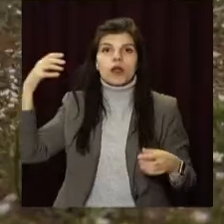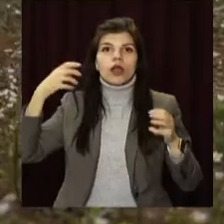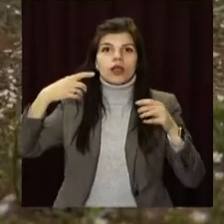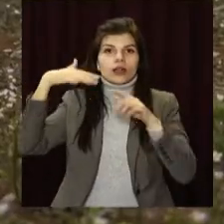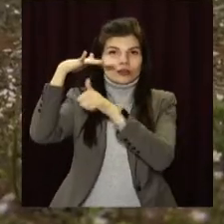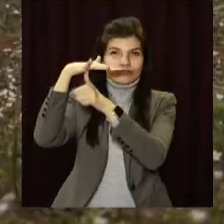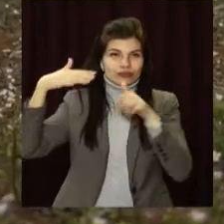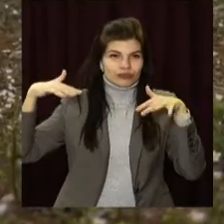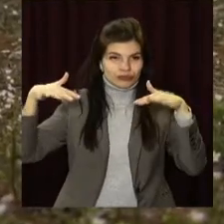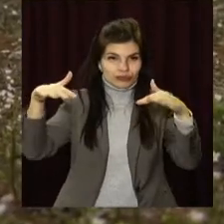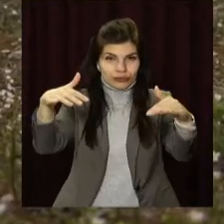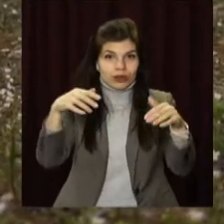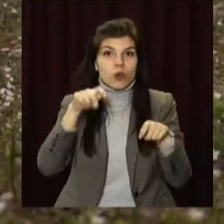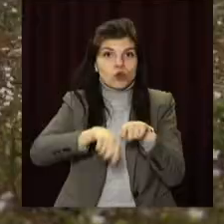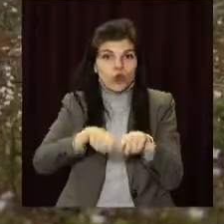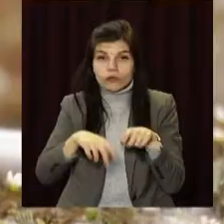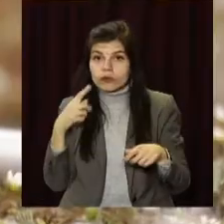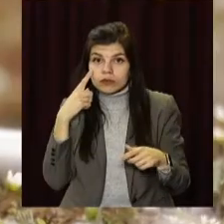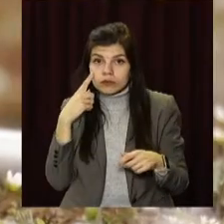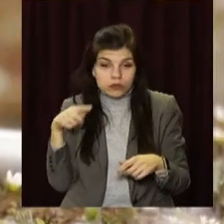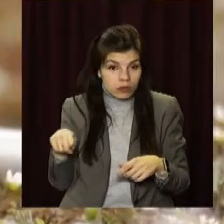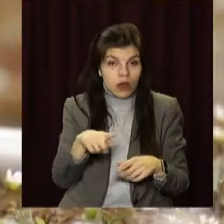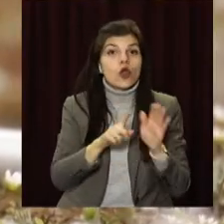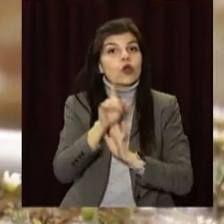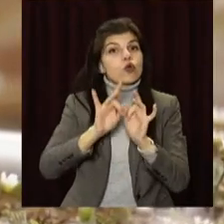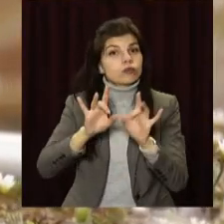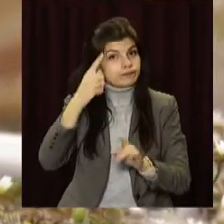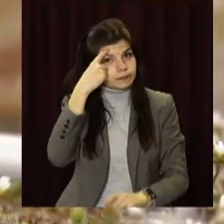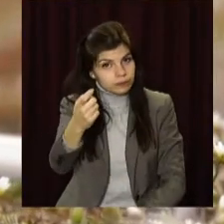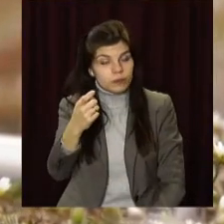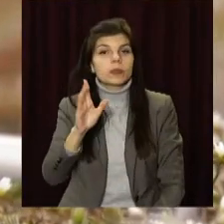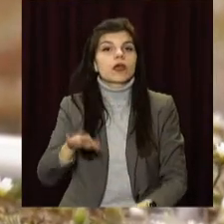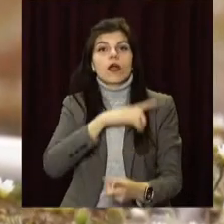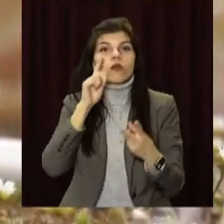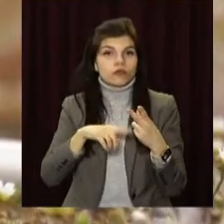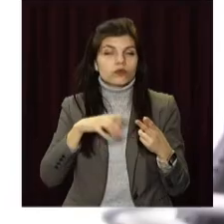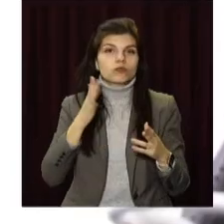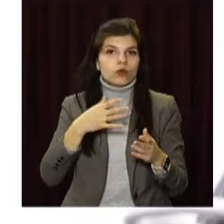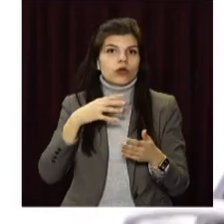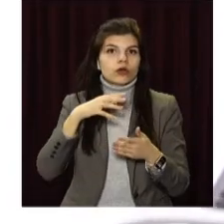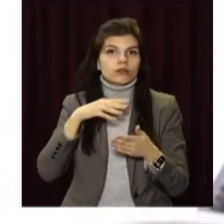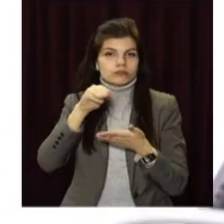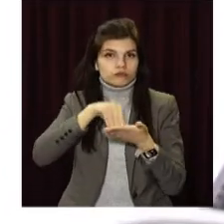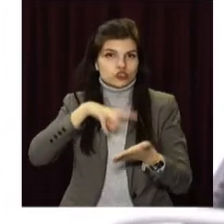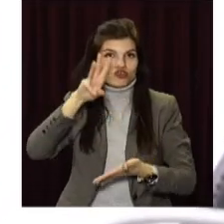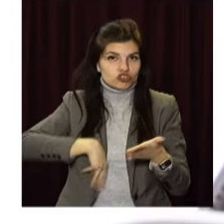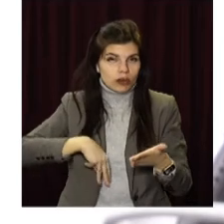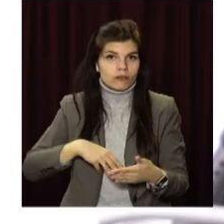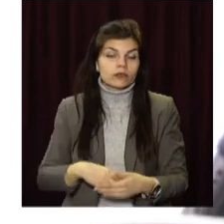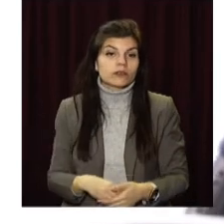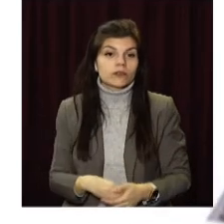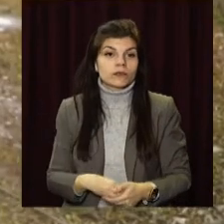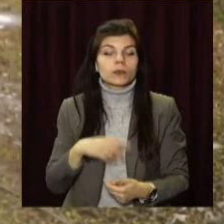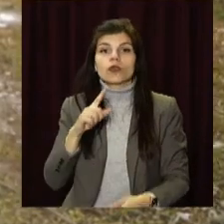квадрокоптера. Спочатку працівники інспекції проводять роз'яснювальну роботу, а вже потім виписують протокол про порушення та, відповідно, штраф.